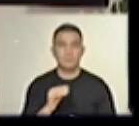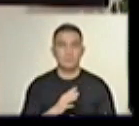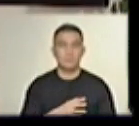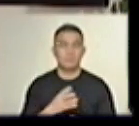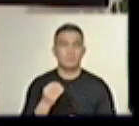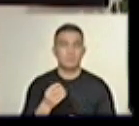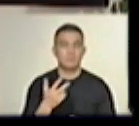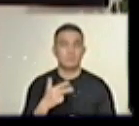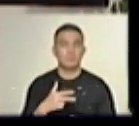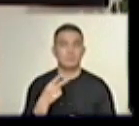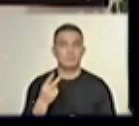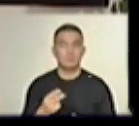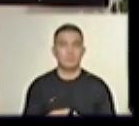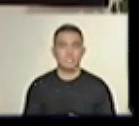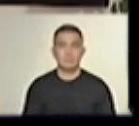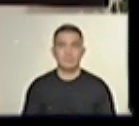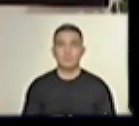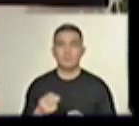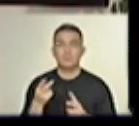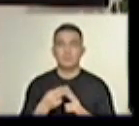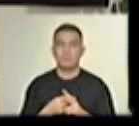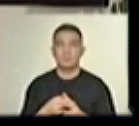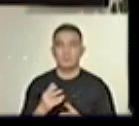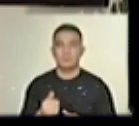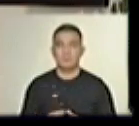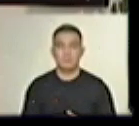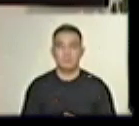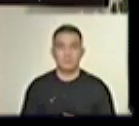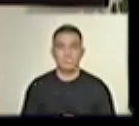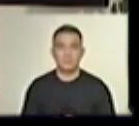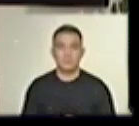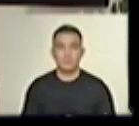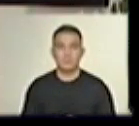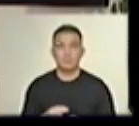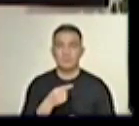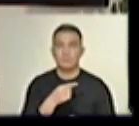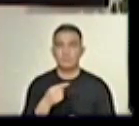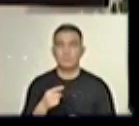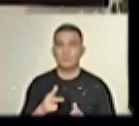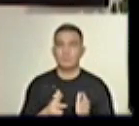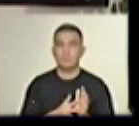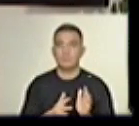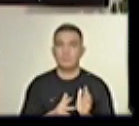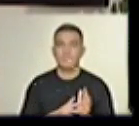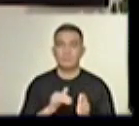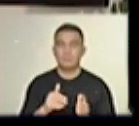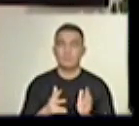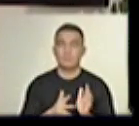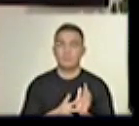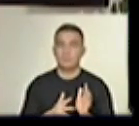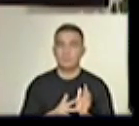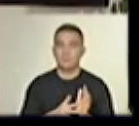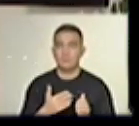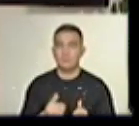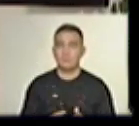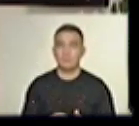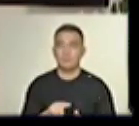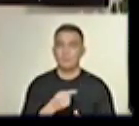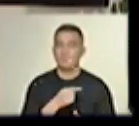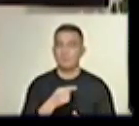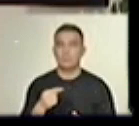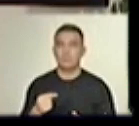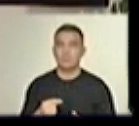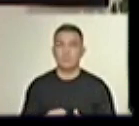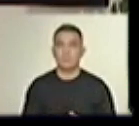yana 32. Bo'luv belgisini qo'yamiz. -8 ning moduli 8. Ayrov